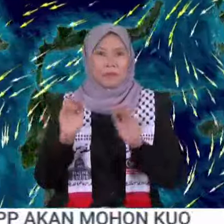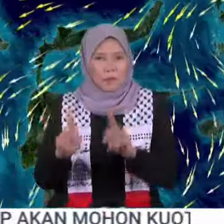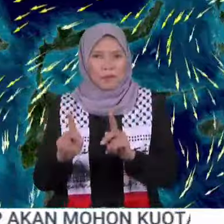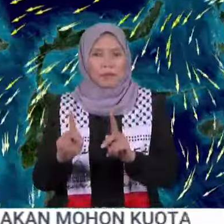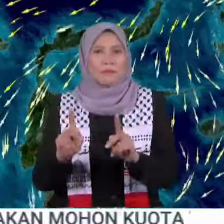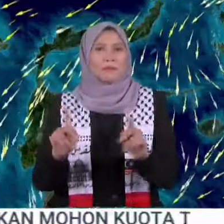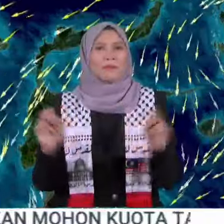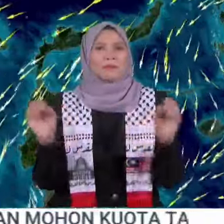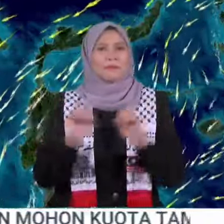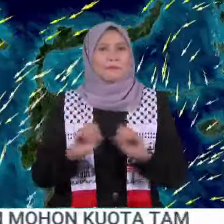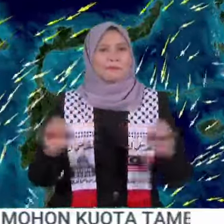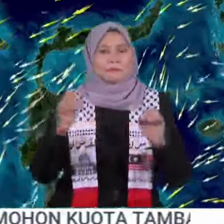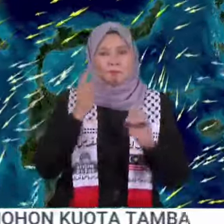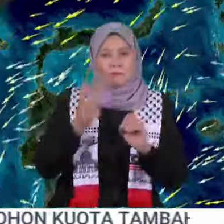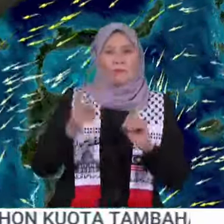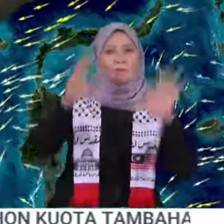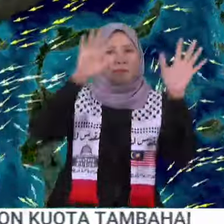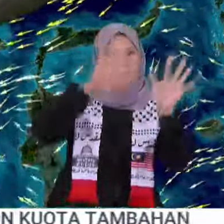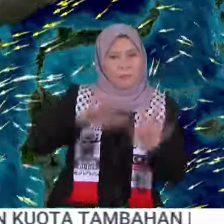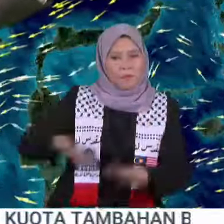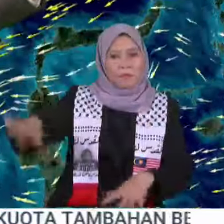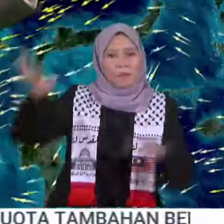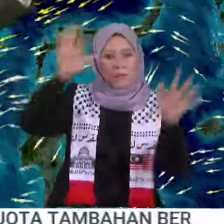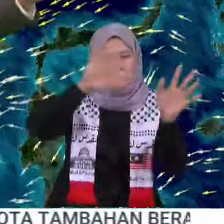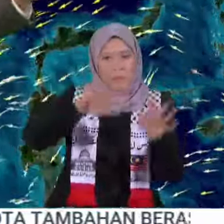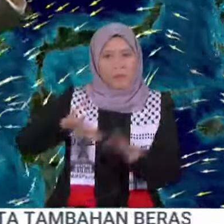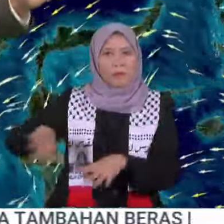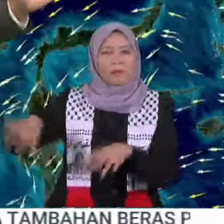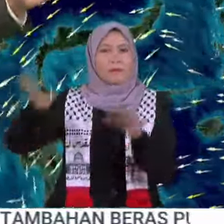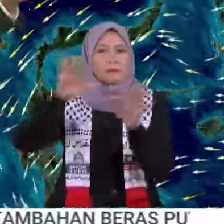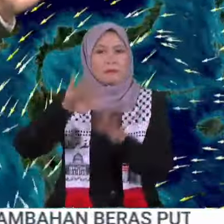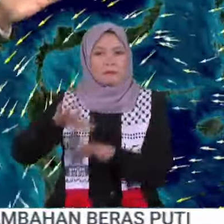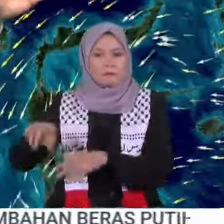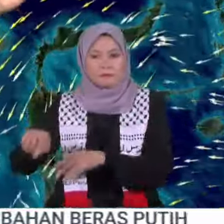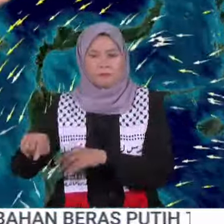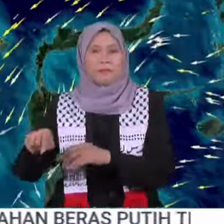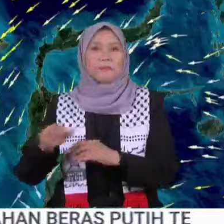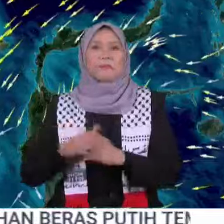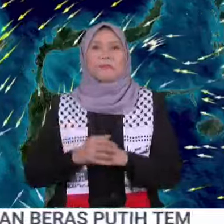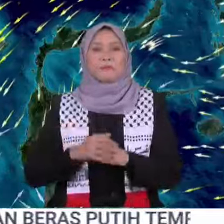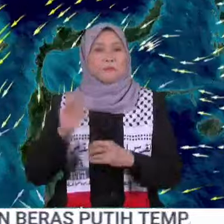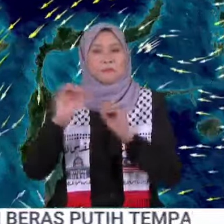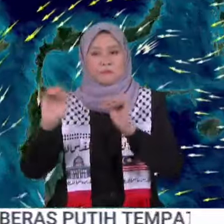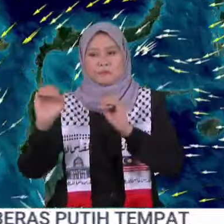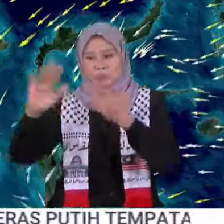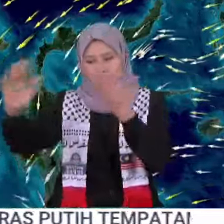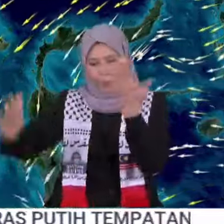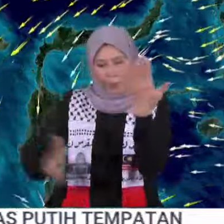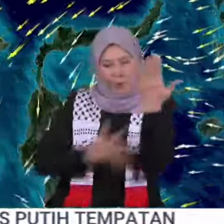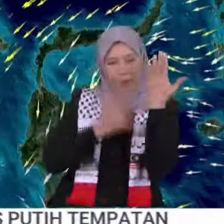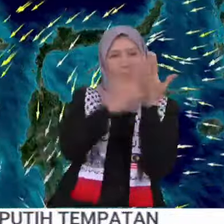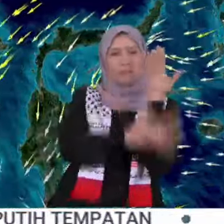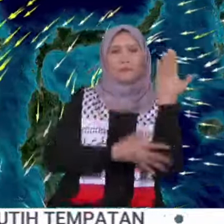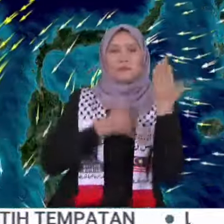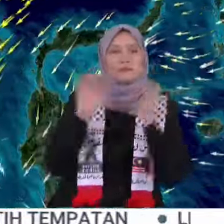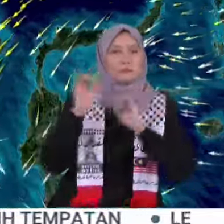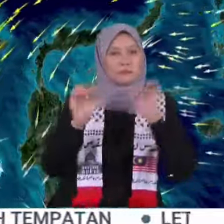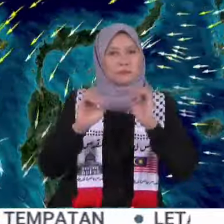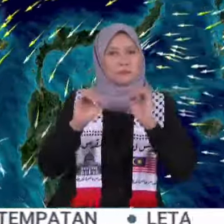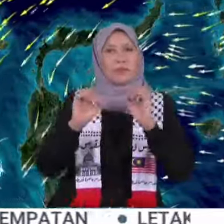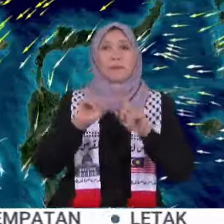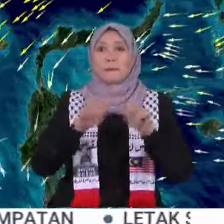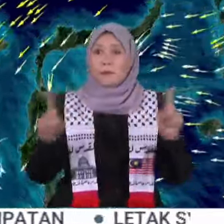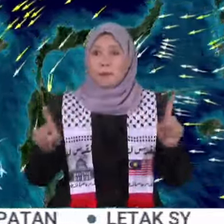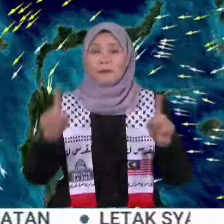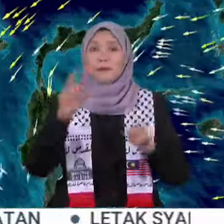terjejas berikutan corak pergerakan angin yang didapati tidak menuju ke arah rantau negara kita. Namun begitu,